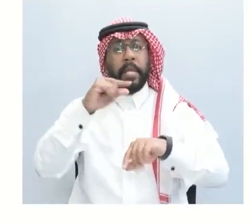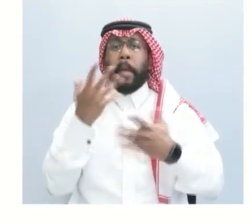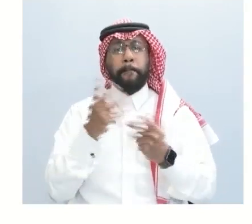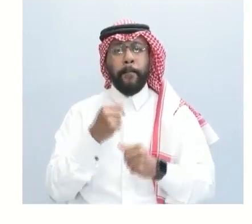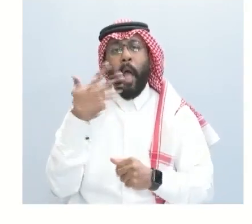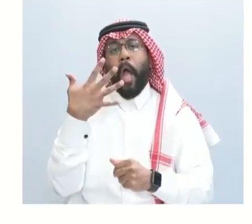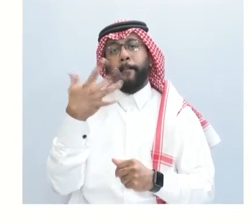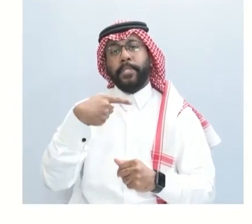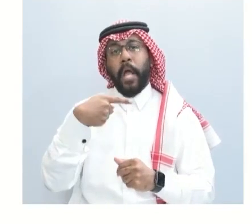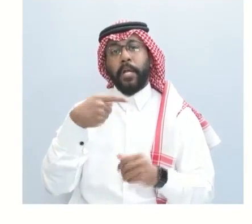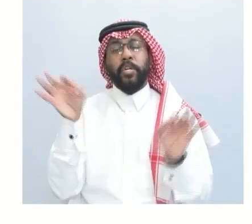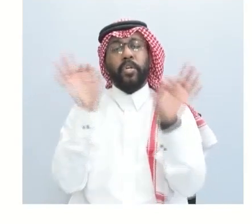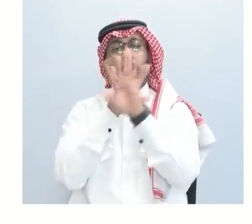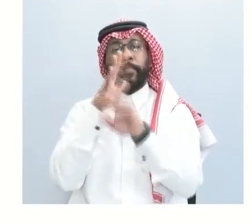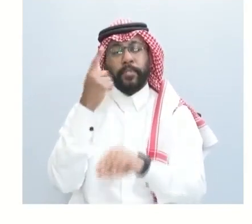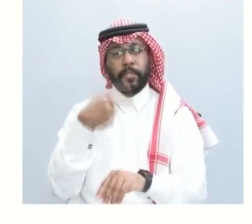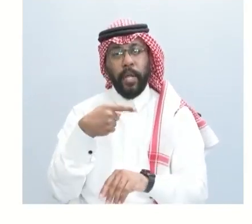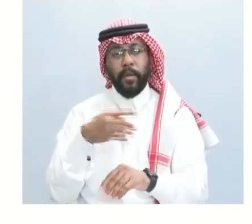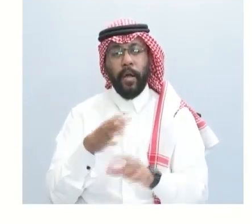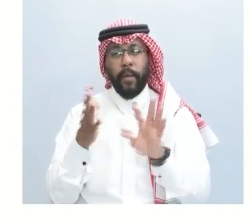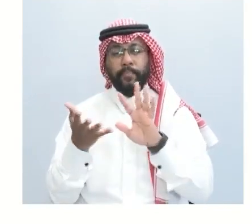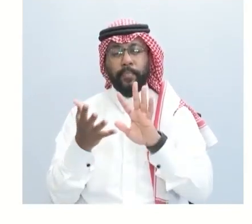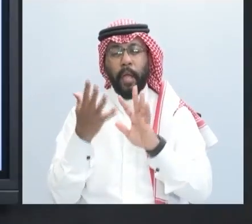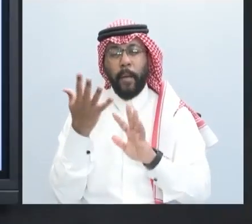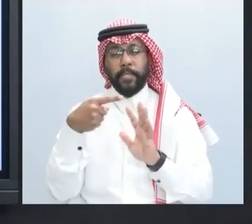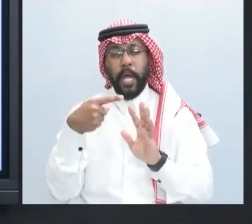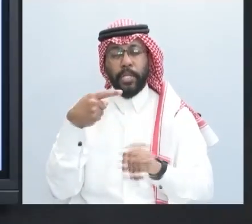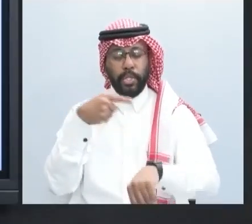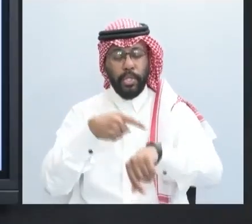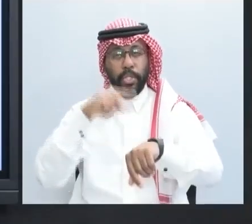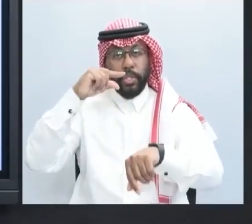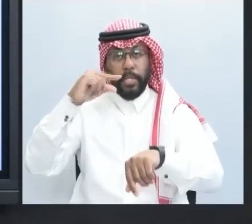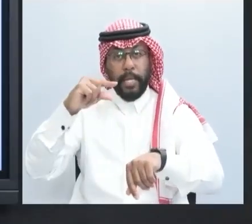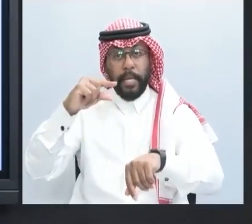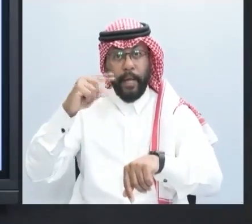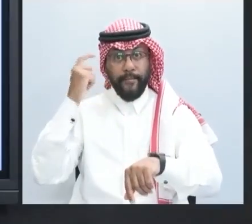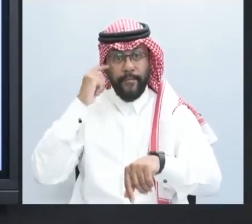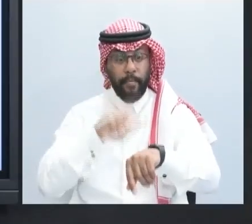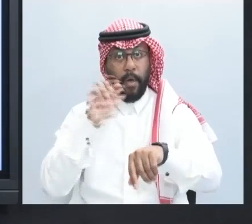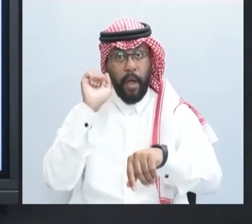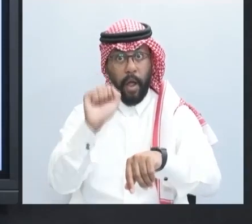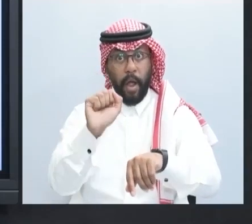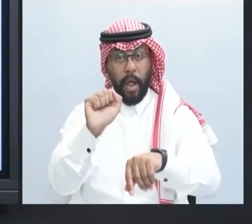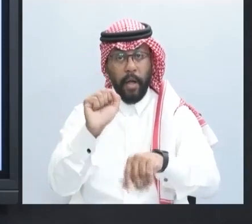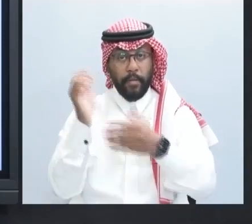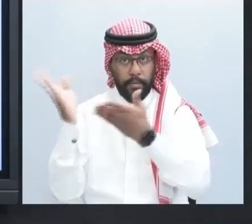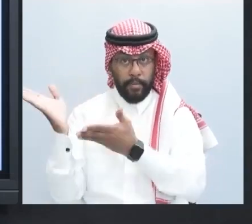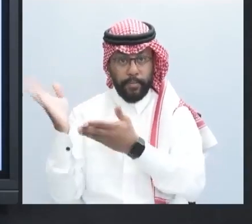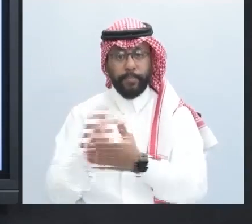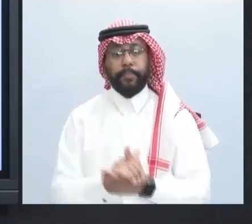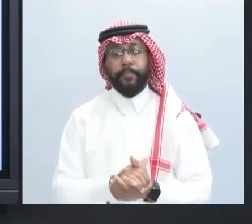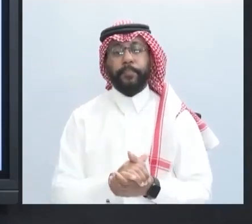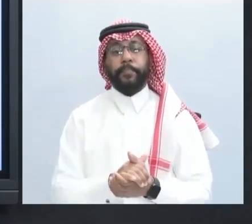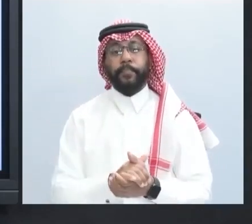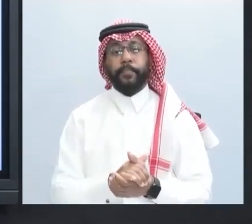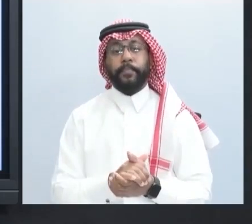دقيقه خلال 15 دقيقه مع اضع لك وقت حتى تستطيع اعطاء هذه المهاره في هذا